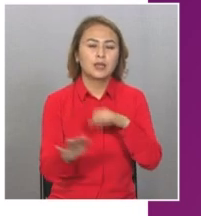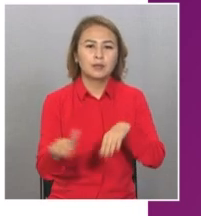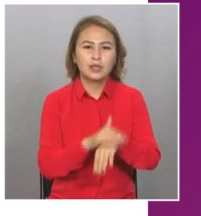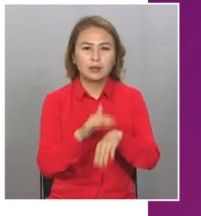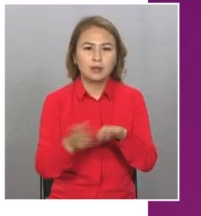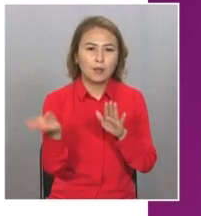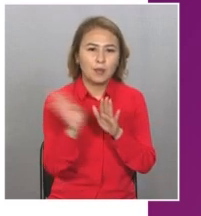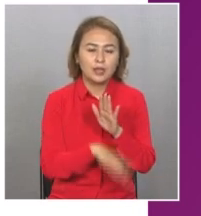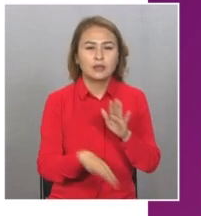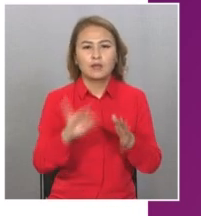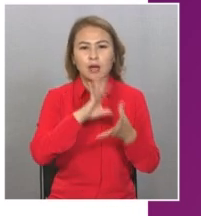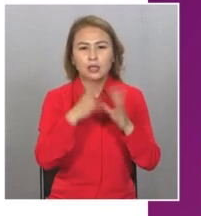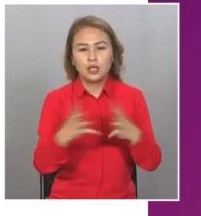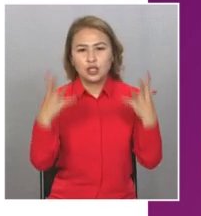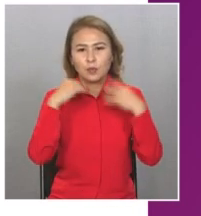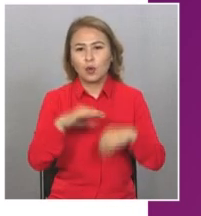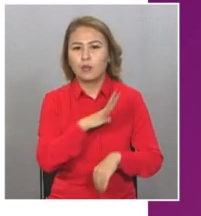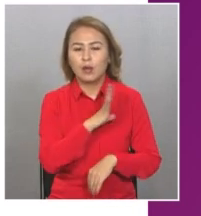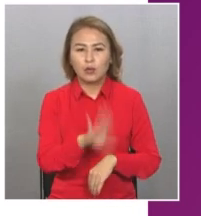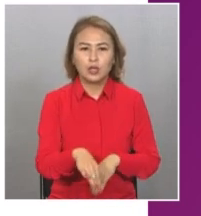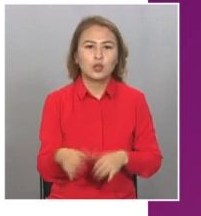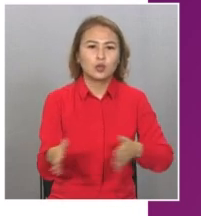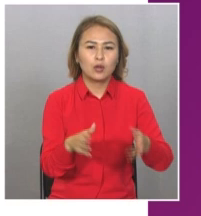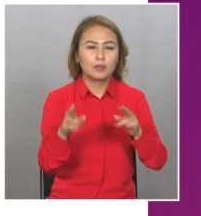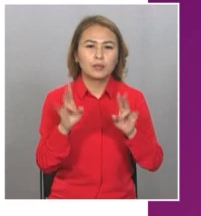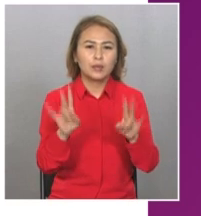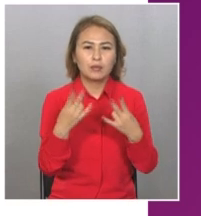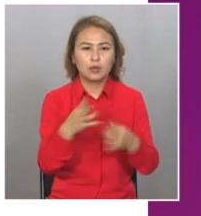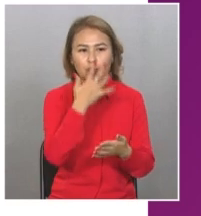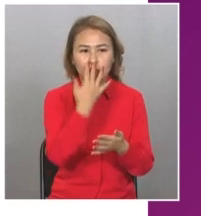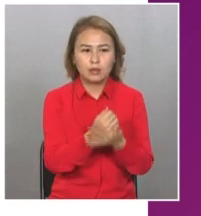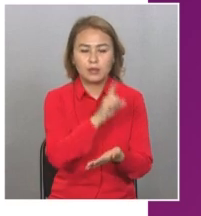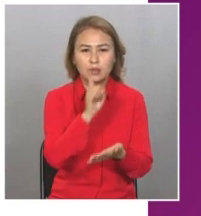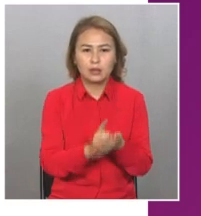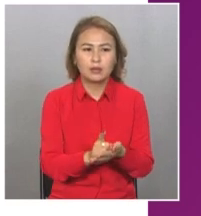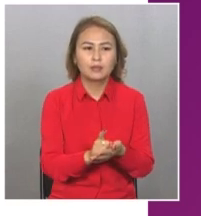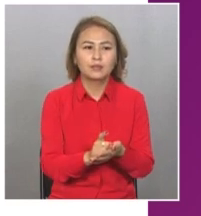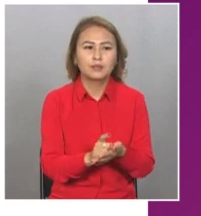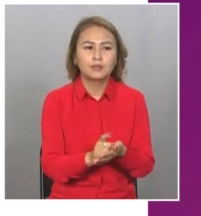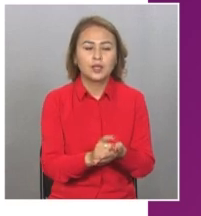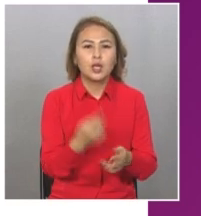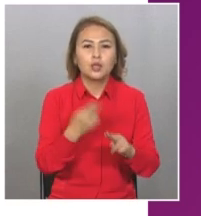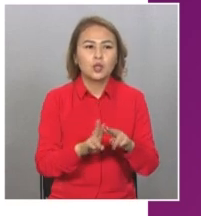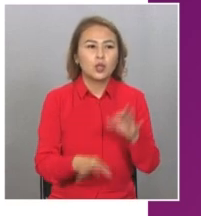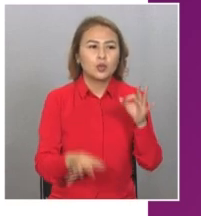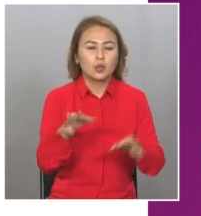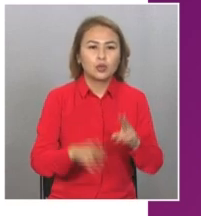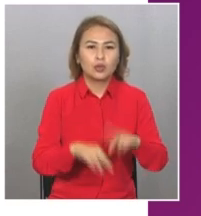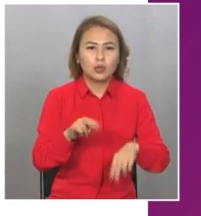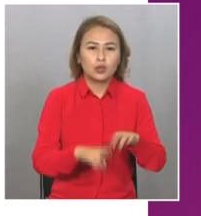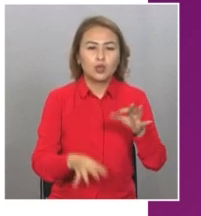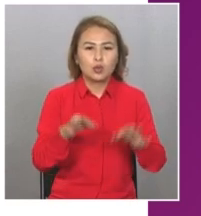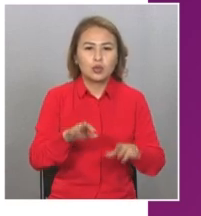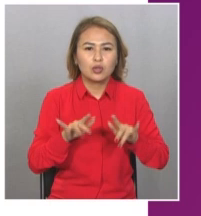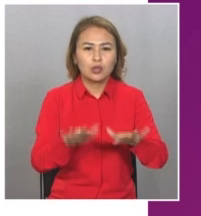мейірімсіз жыртқыштардың жеп қоймауына жол бермеуді өз міндеті деп есептеді. Сот құрылысы мен сот